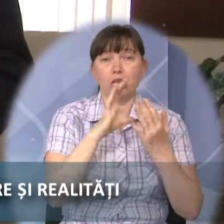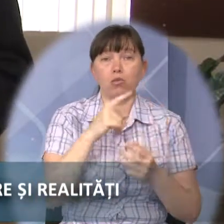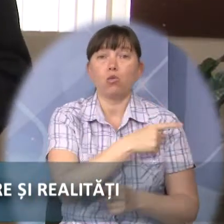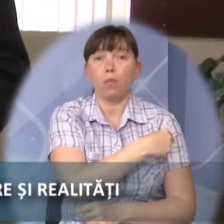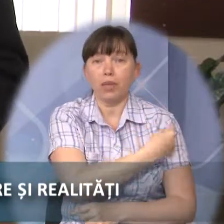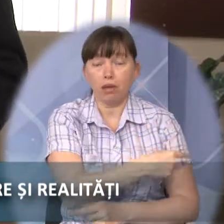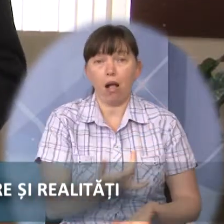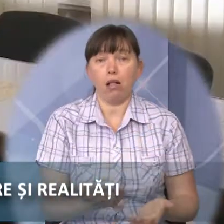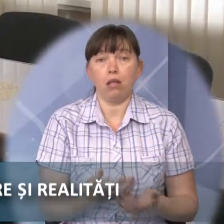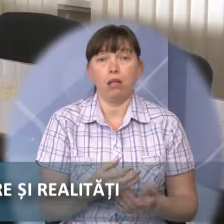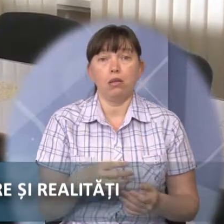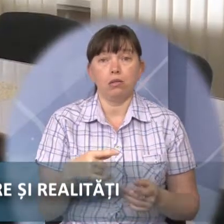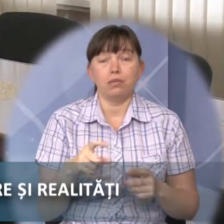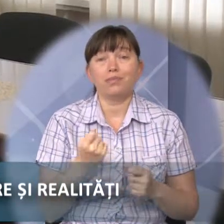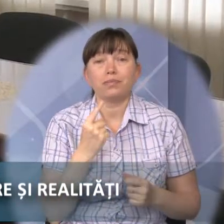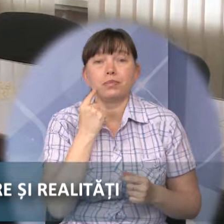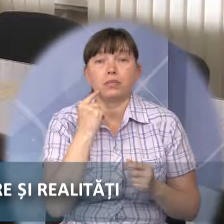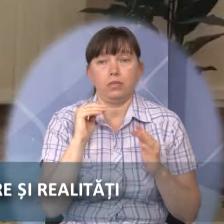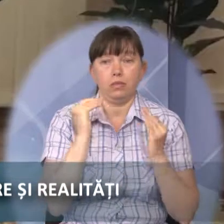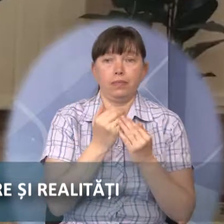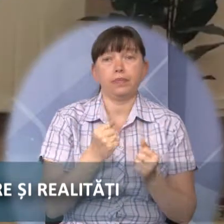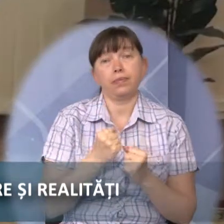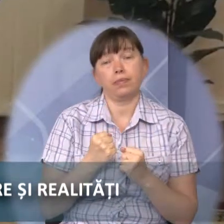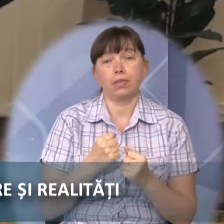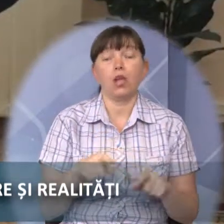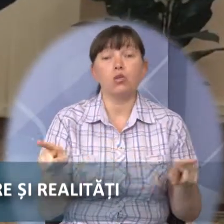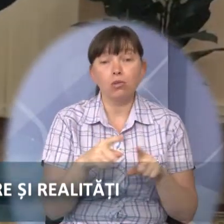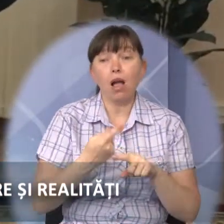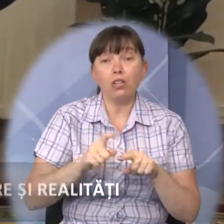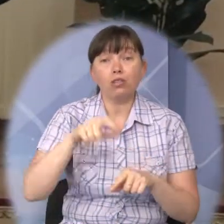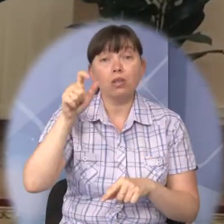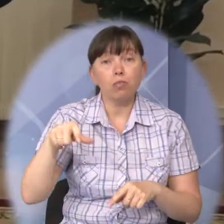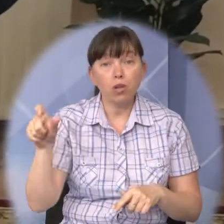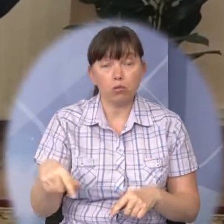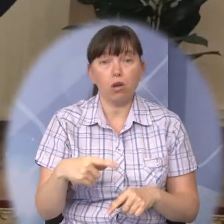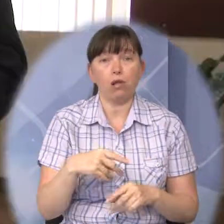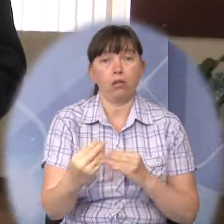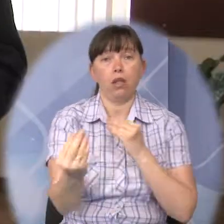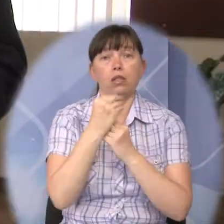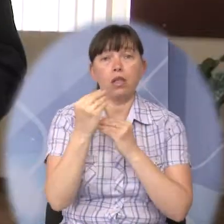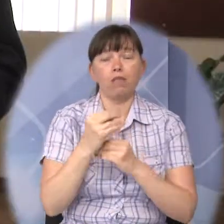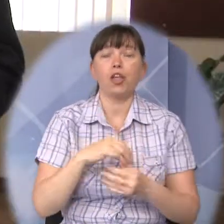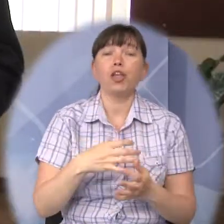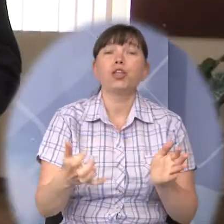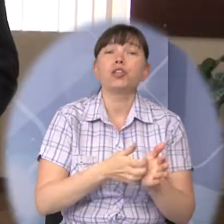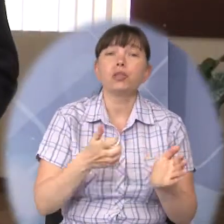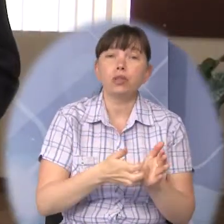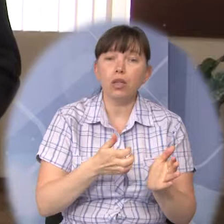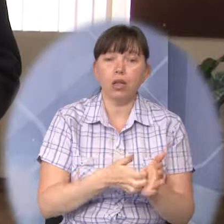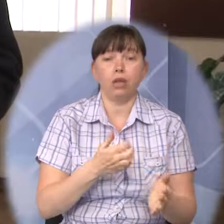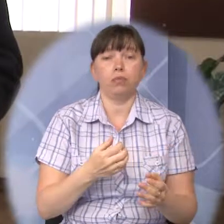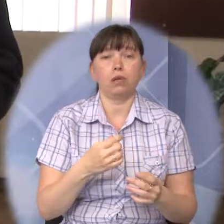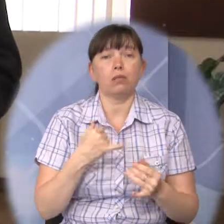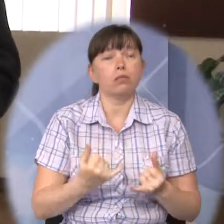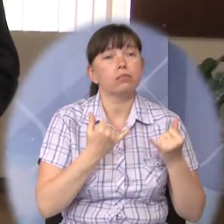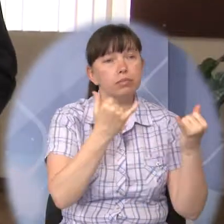asistentului medical, și sunt rezervați. Totodată, aceleași persoane ne învinuiesc de lipsă de